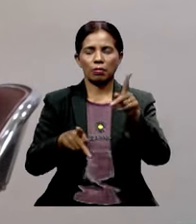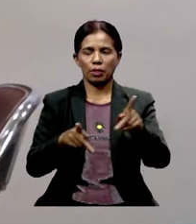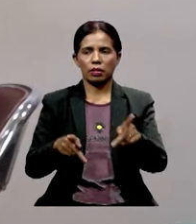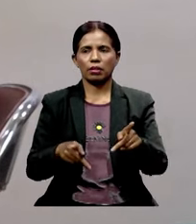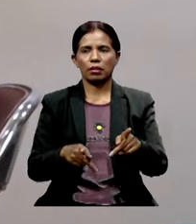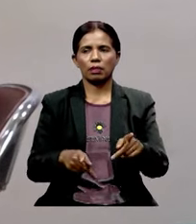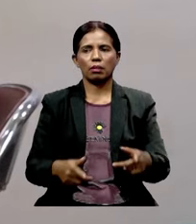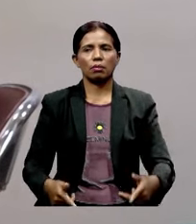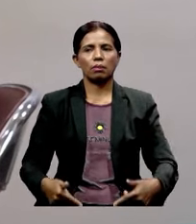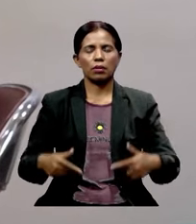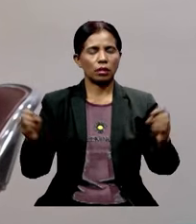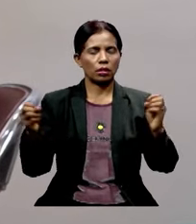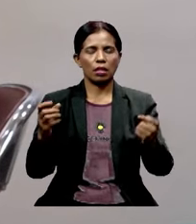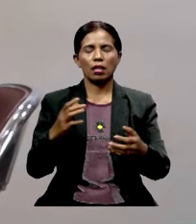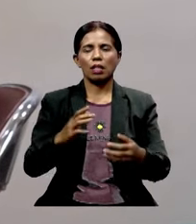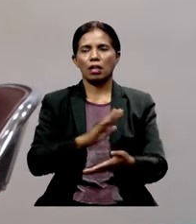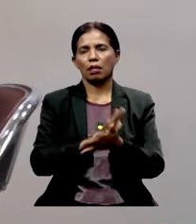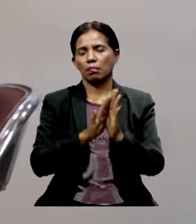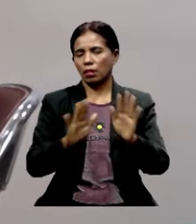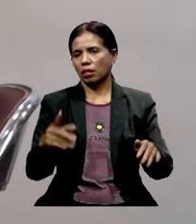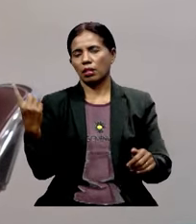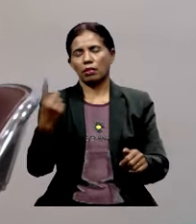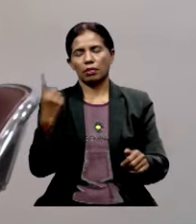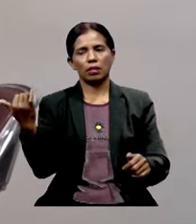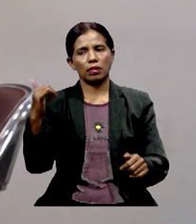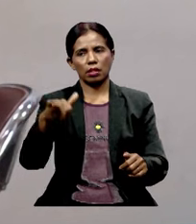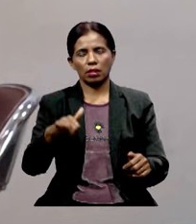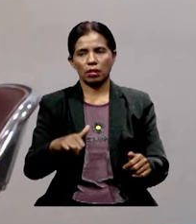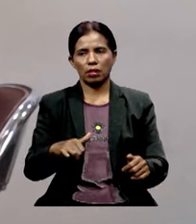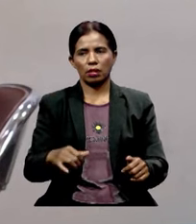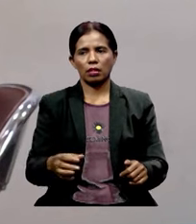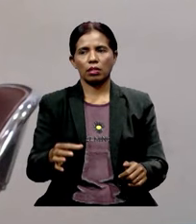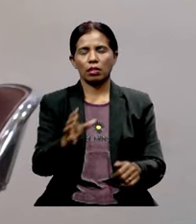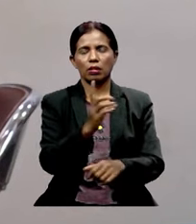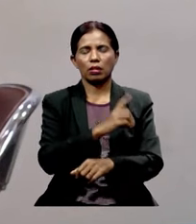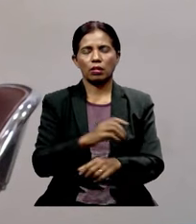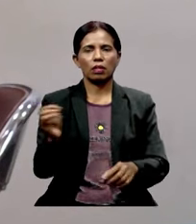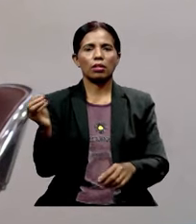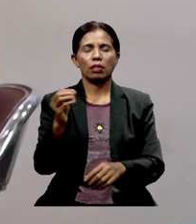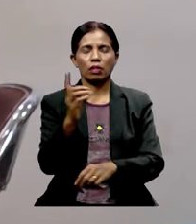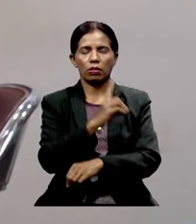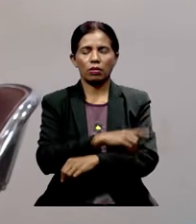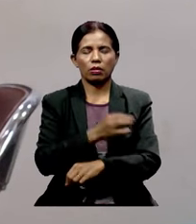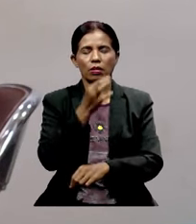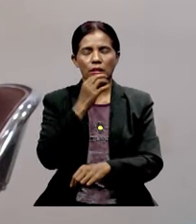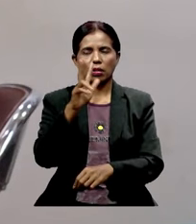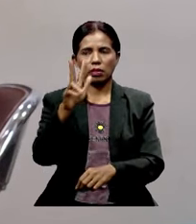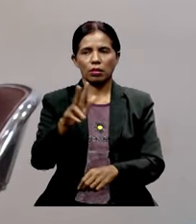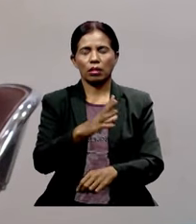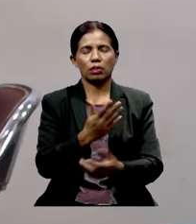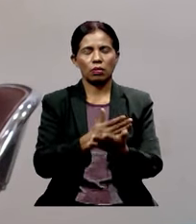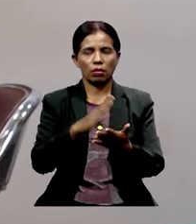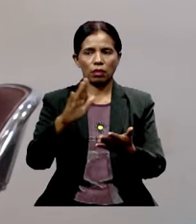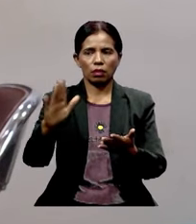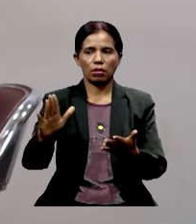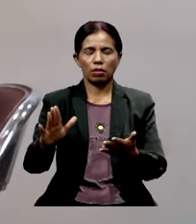ne, moris mos la hamate na fat. Tamba sira la konsege, lor inda handal tul. Sira la konsege, sosa rupa, kama parfum,